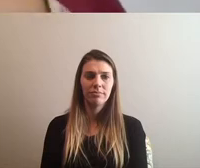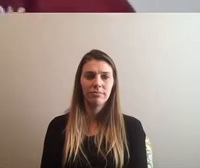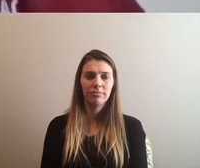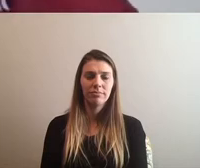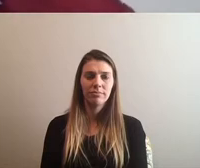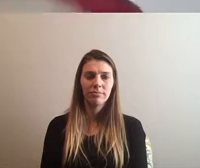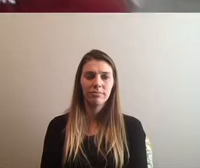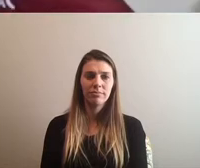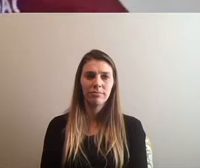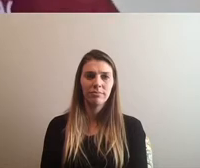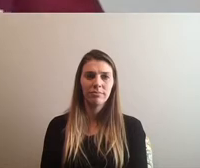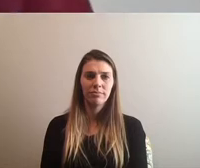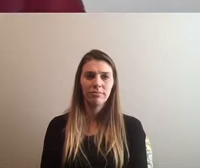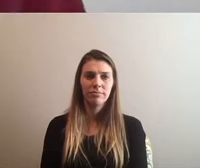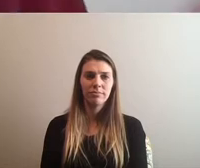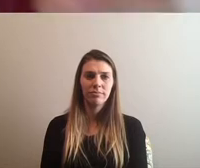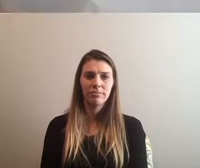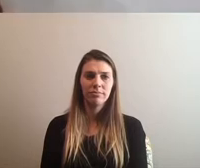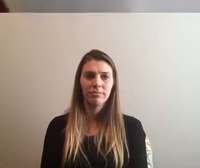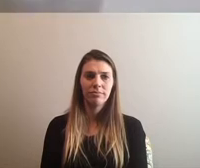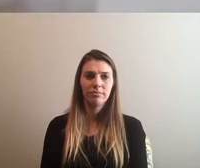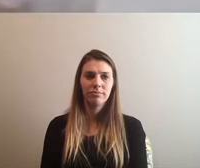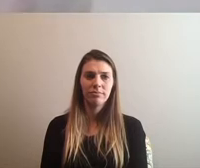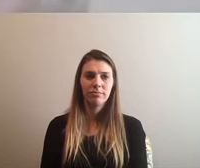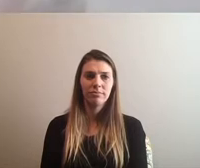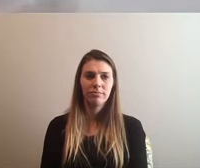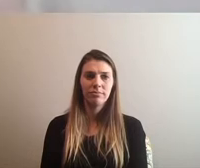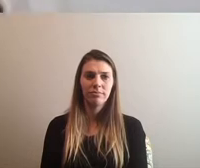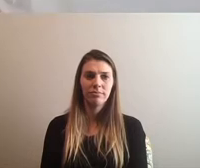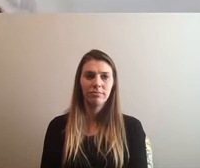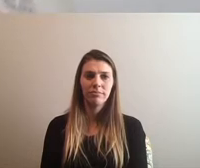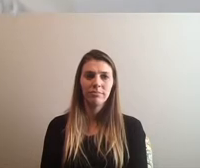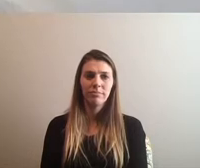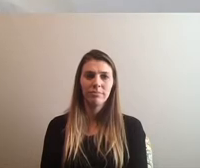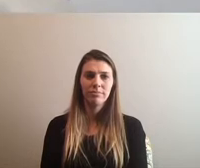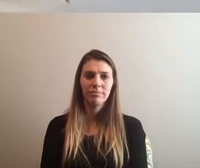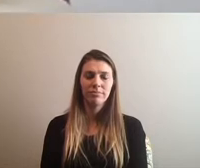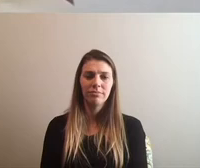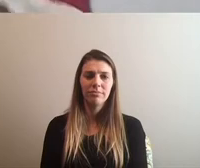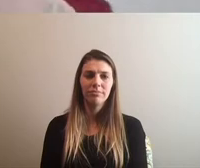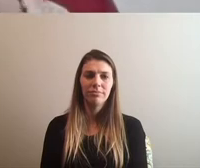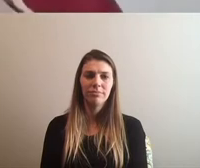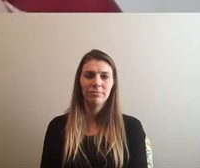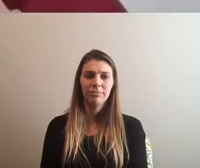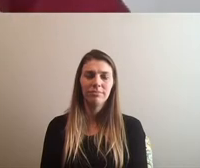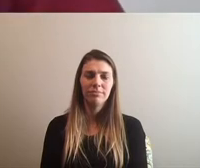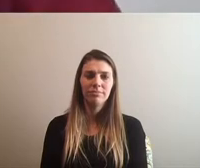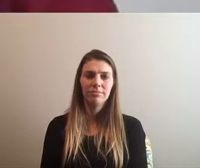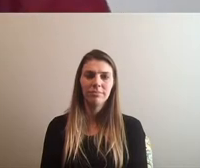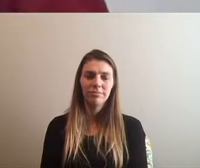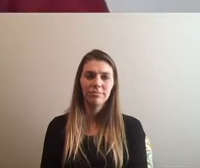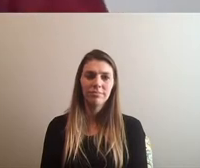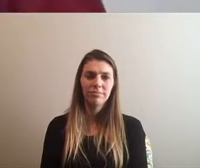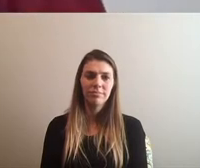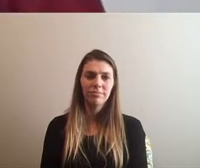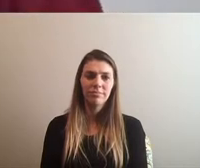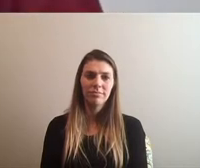हाँ सब हम सब लोगों को तकलीफ होती है अच्छा सही रसीद होती है मैं भी चाहती हूँ कि